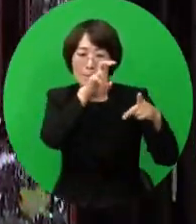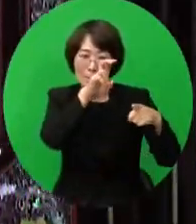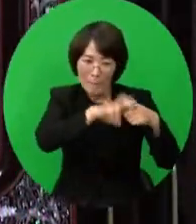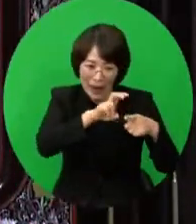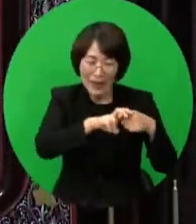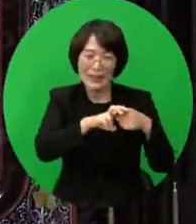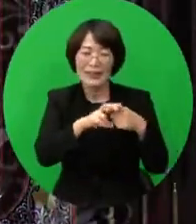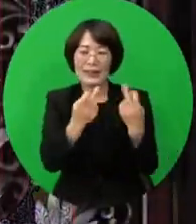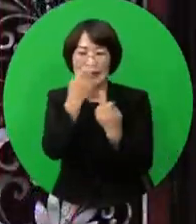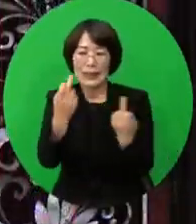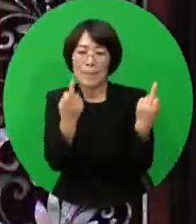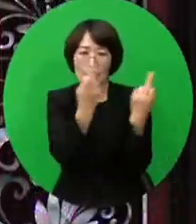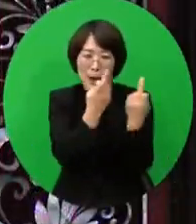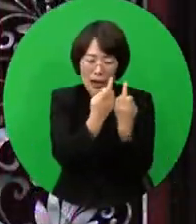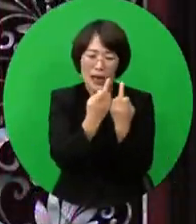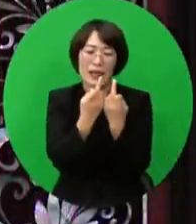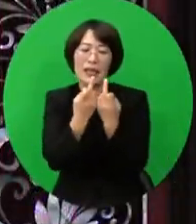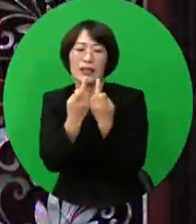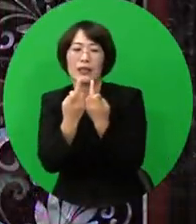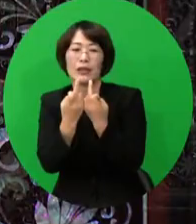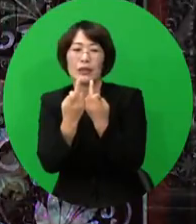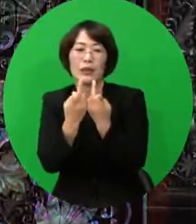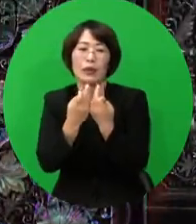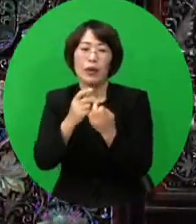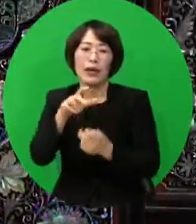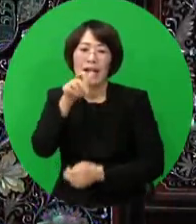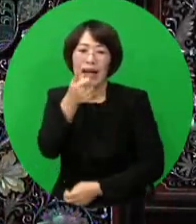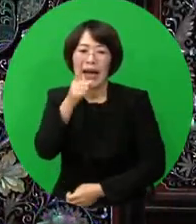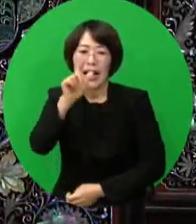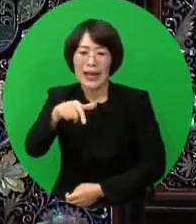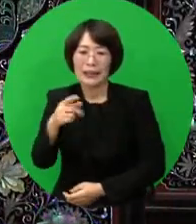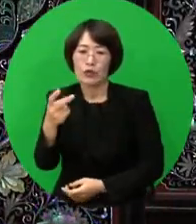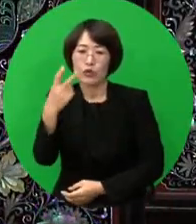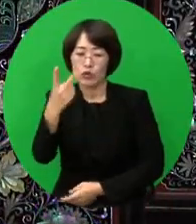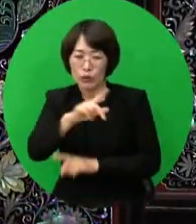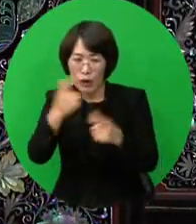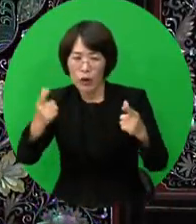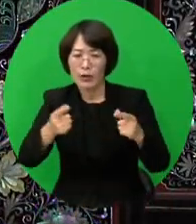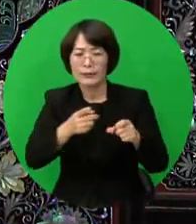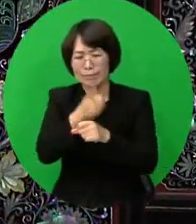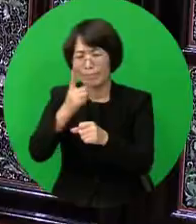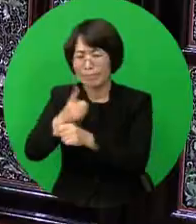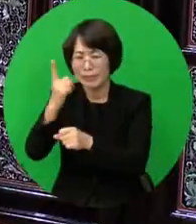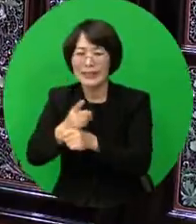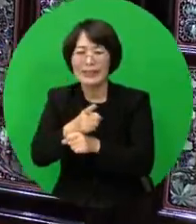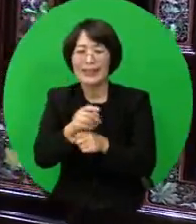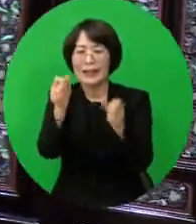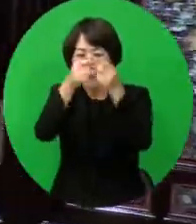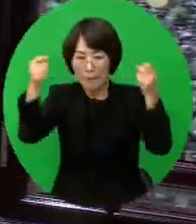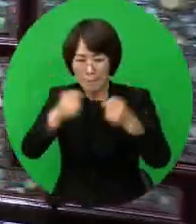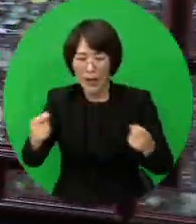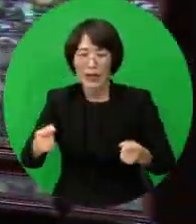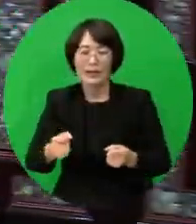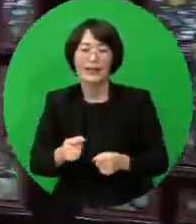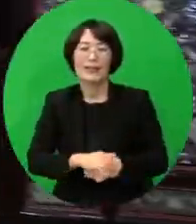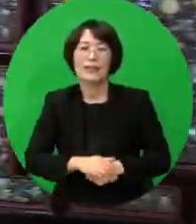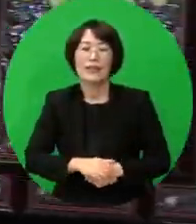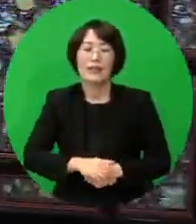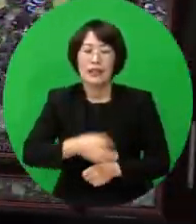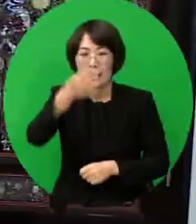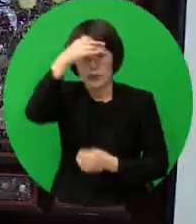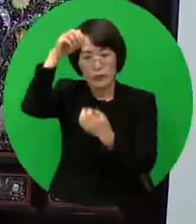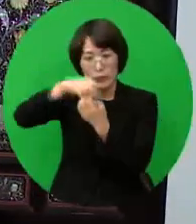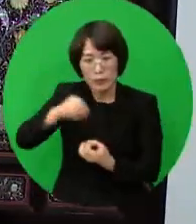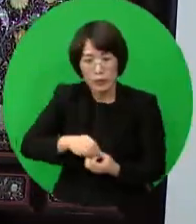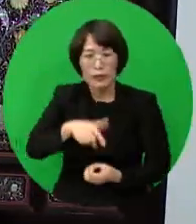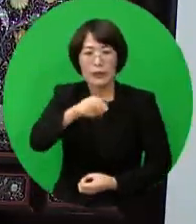쌍학 등이 국화와 무궁화 문양과 함께 정교하게 표현된 나전 오칠장. 무형문화재 김봉룡 장인의